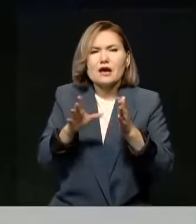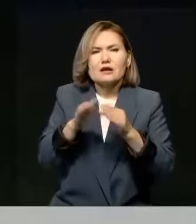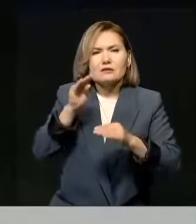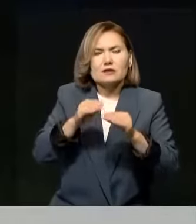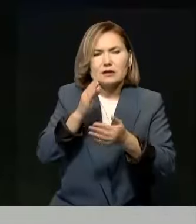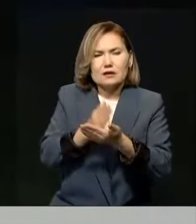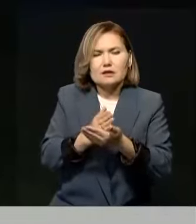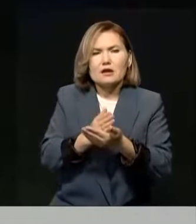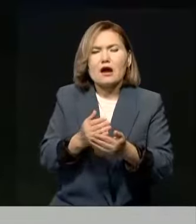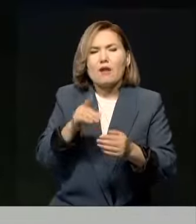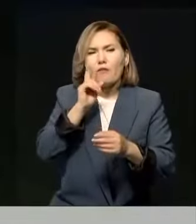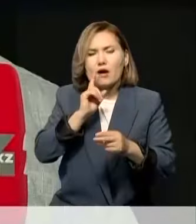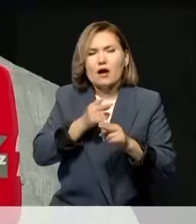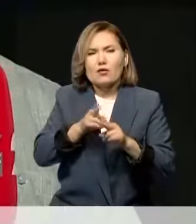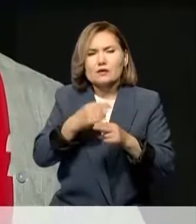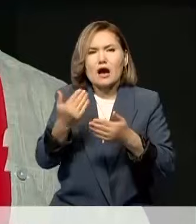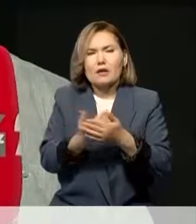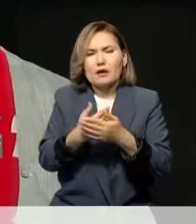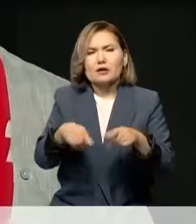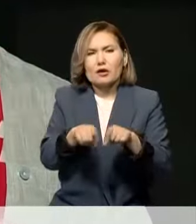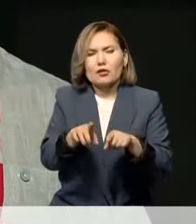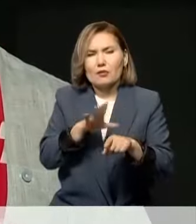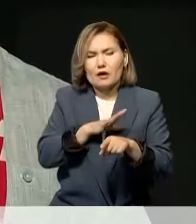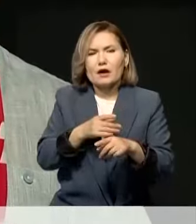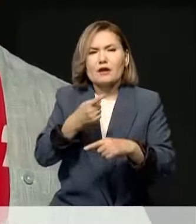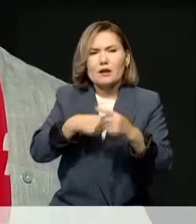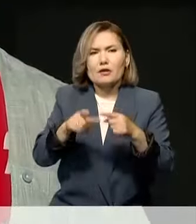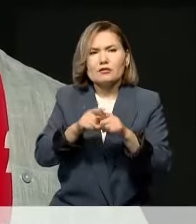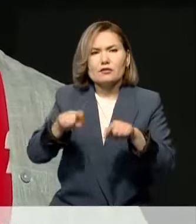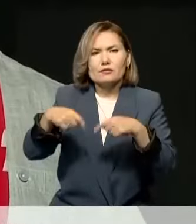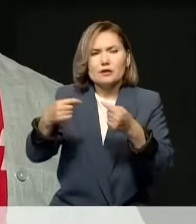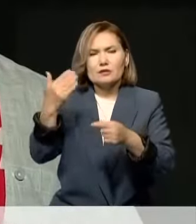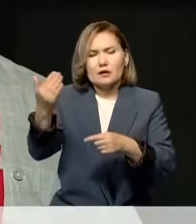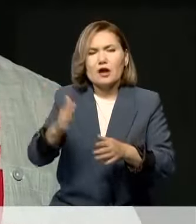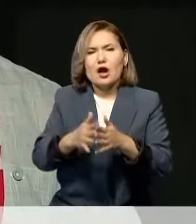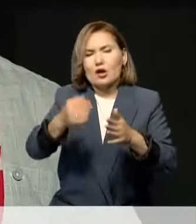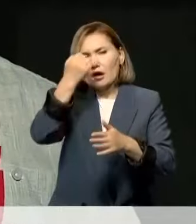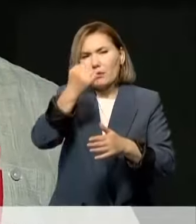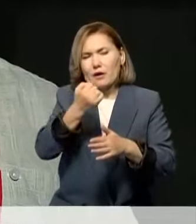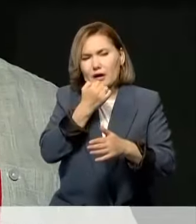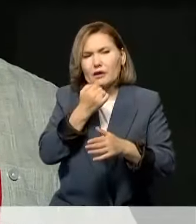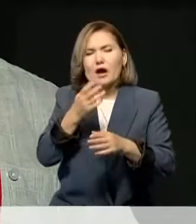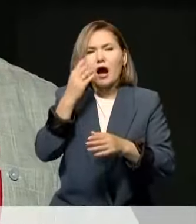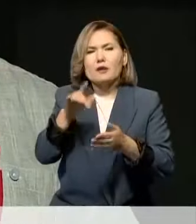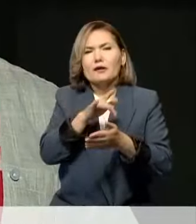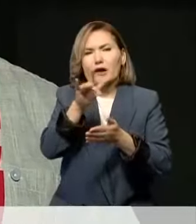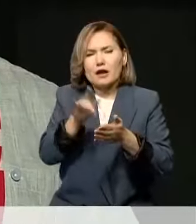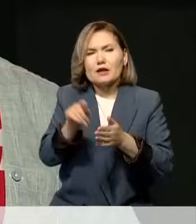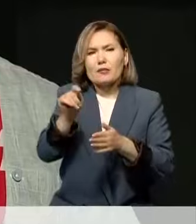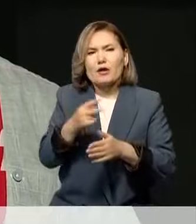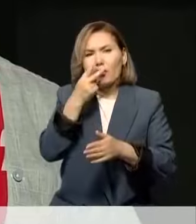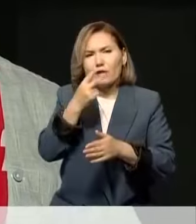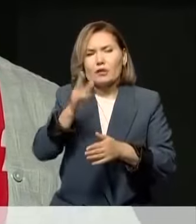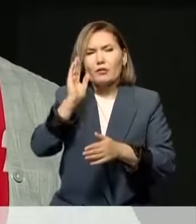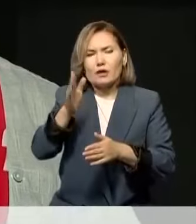Әріптестер, біздегі ақпарат осындай, дастан, сөз кезегі өзіңізде. Рахмет, Алмас, бұны барып тамашалап көруге болады